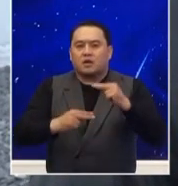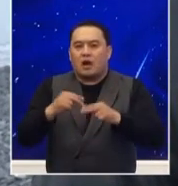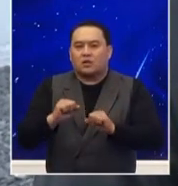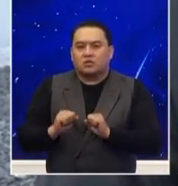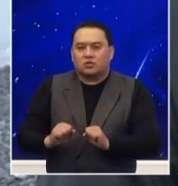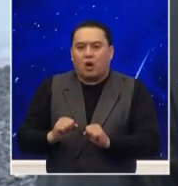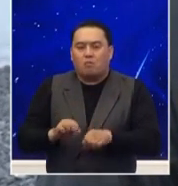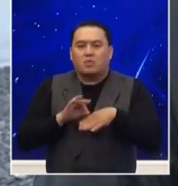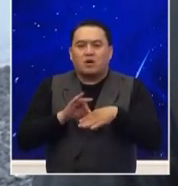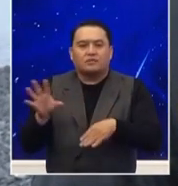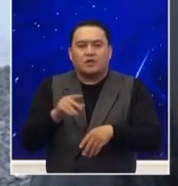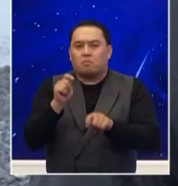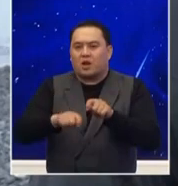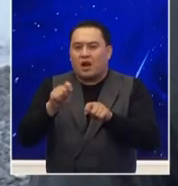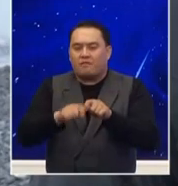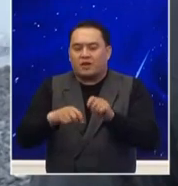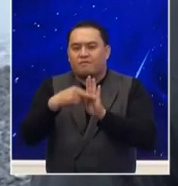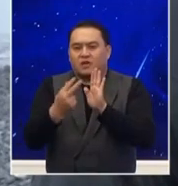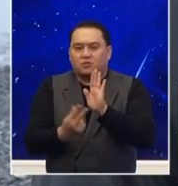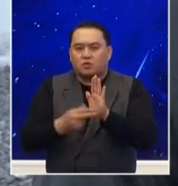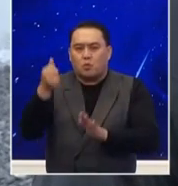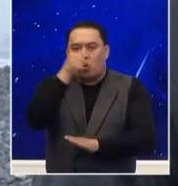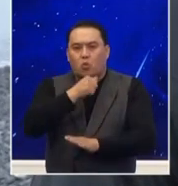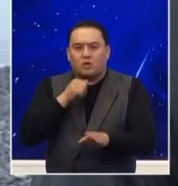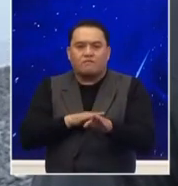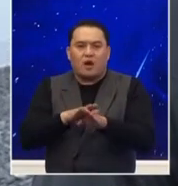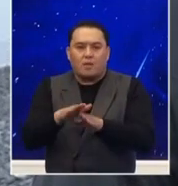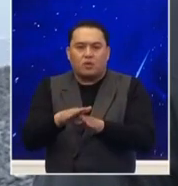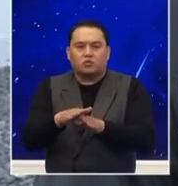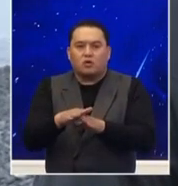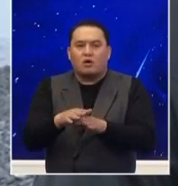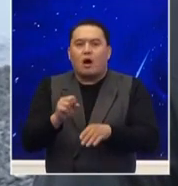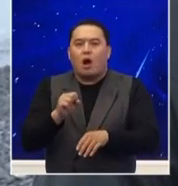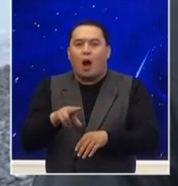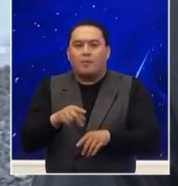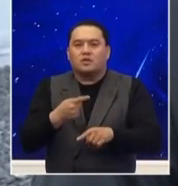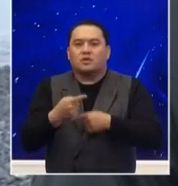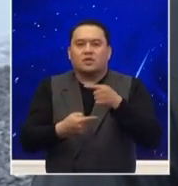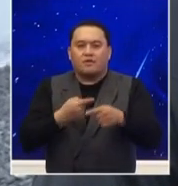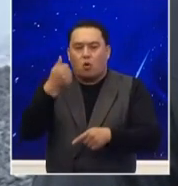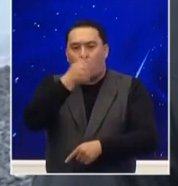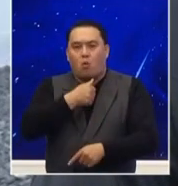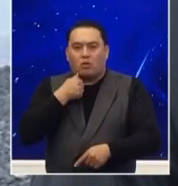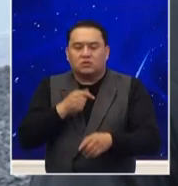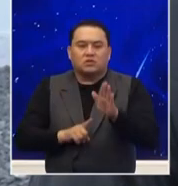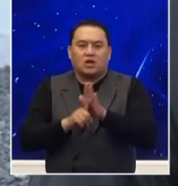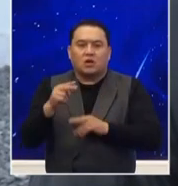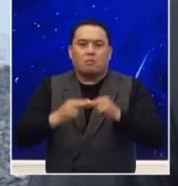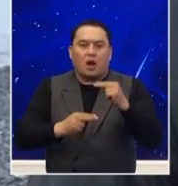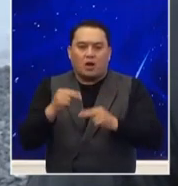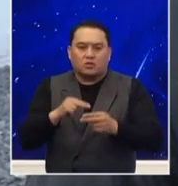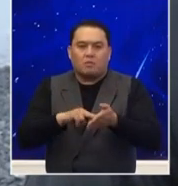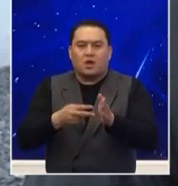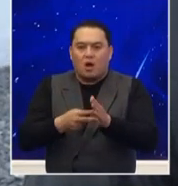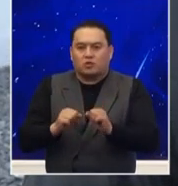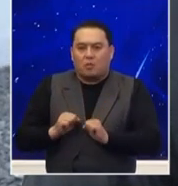ограждающей дамбы прошел все проверки еще в 2018-м. Однако реализовать его удалось только в апреле текущего года. Тогда и начались монтажные работы.